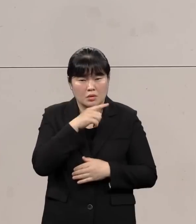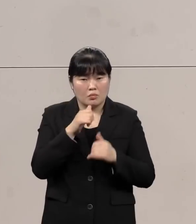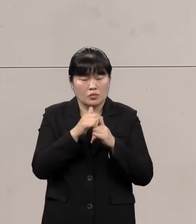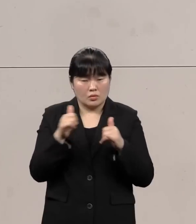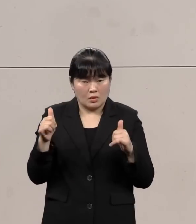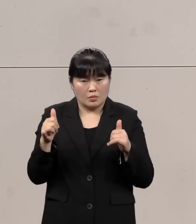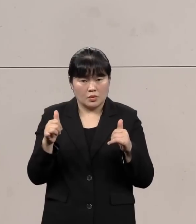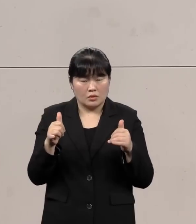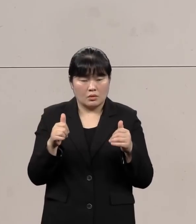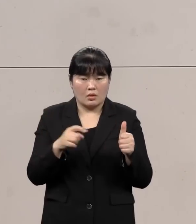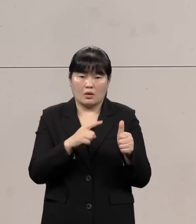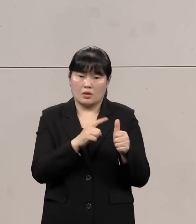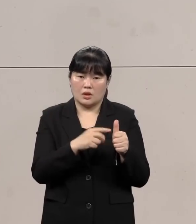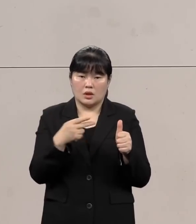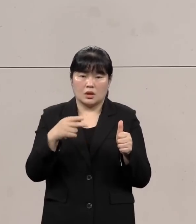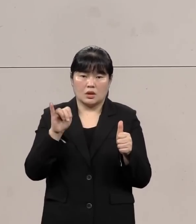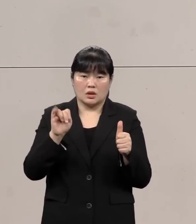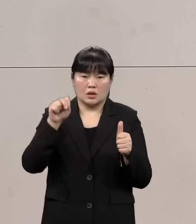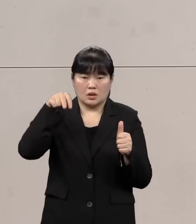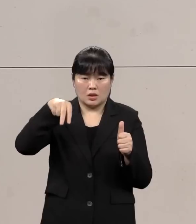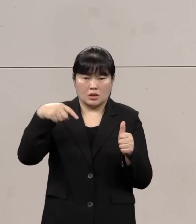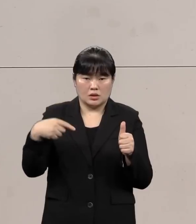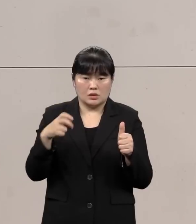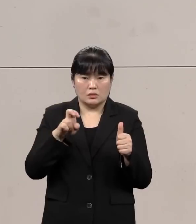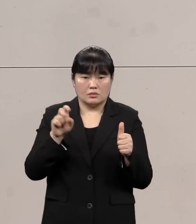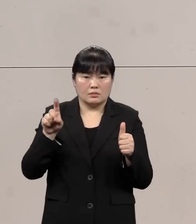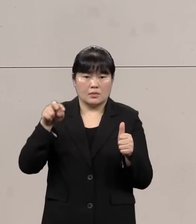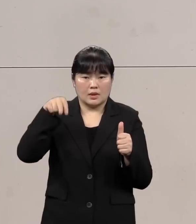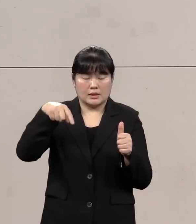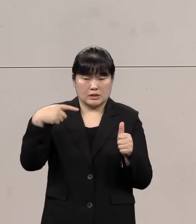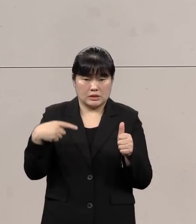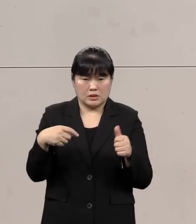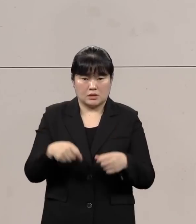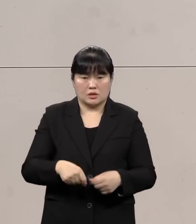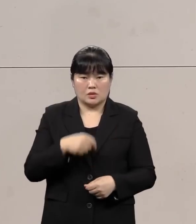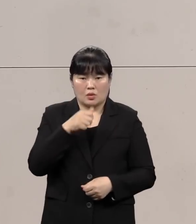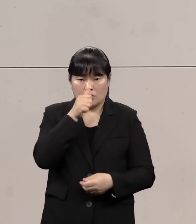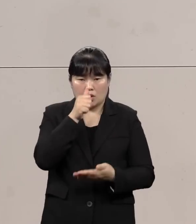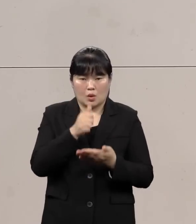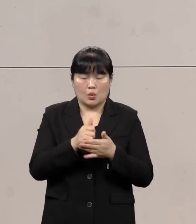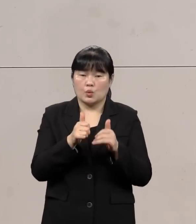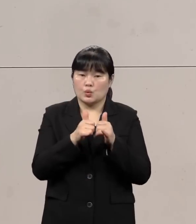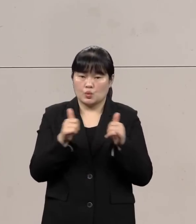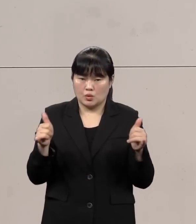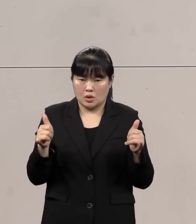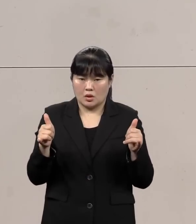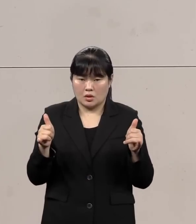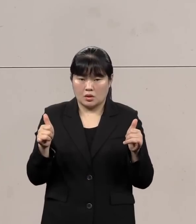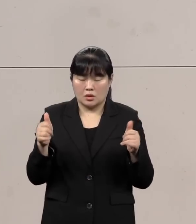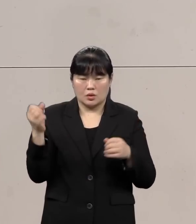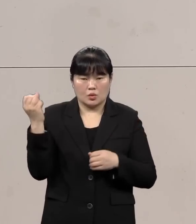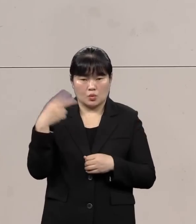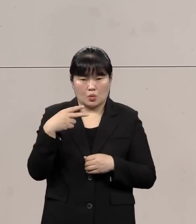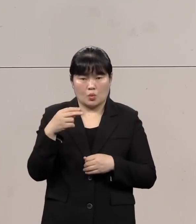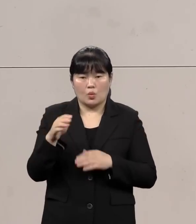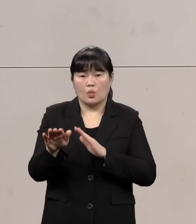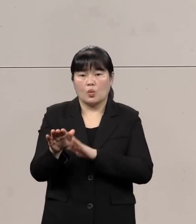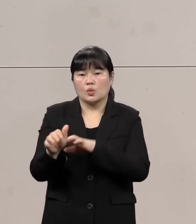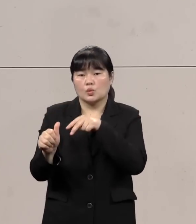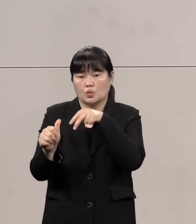사람인데 착한 죄인이라는 말도 굉장히 재밌어요 예수님 오른쪽 십자가에 매달렸다라고